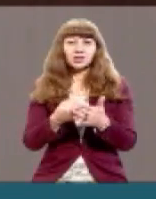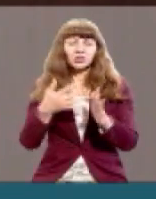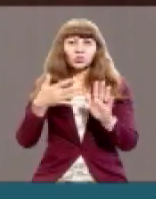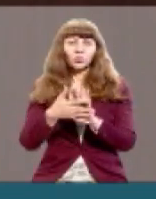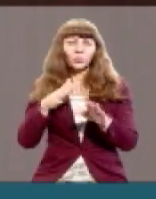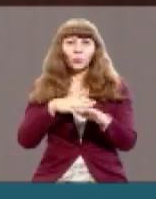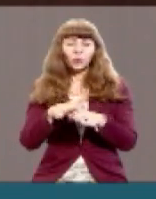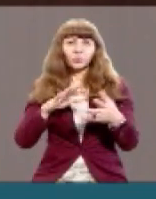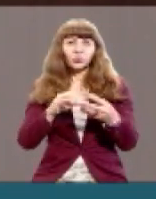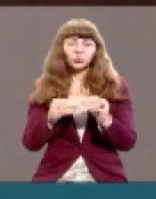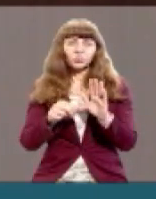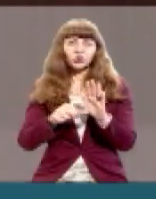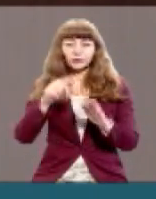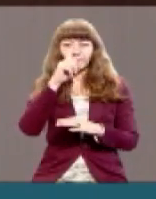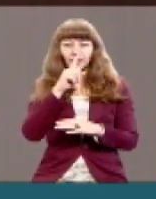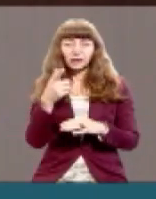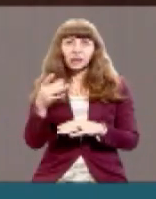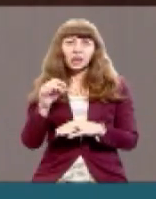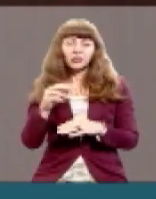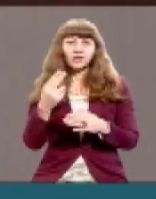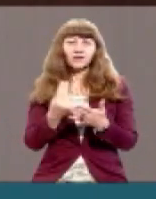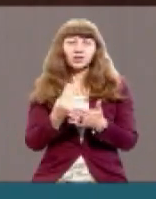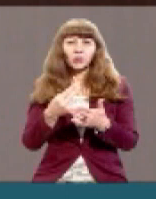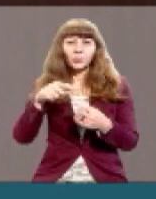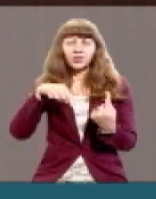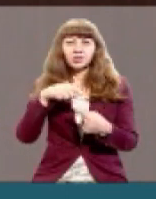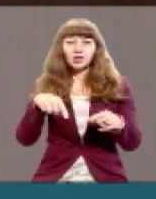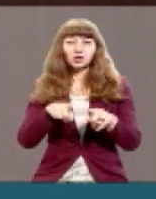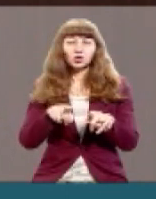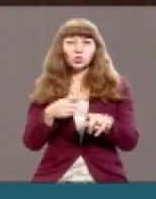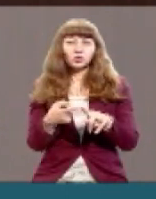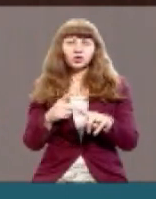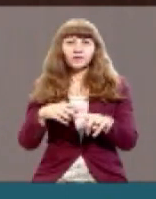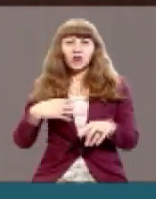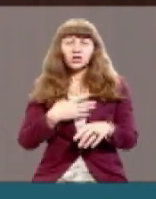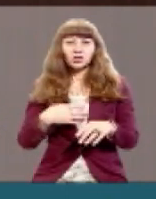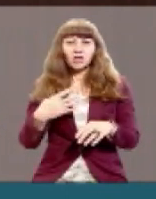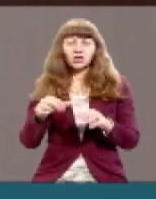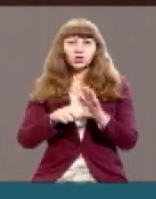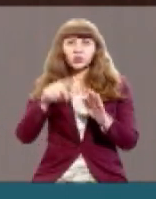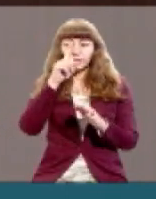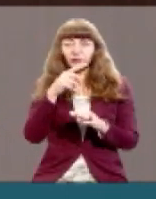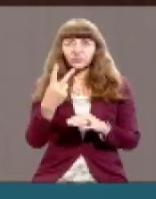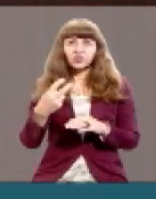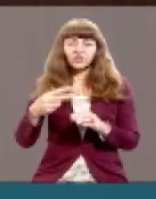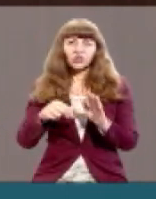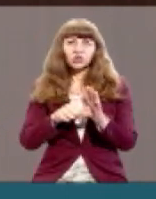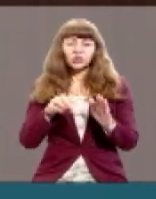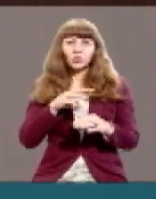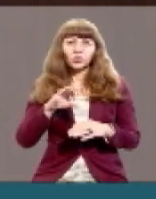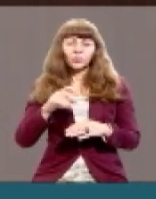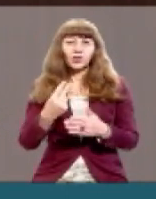толық игерілді. Кәсіпкерлерді гранттық қаржыландыру да маңызды. Жарты жылдың ішінде 226 миллион теңгеге халықтың әлеуметтік